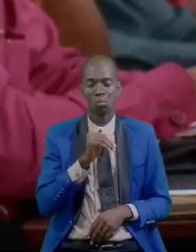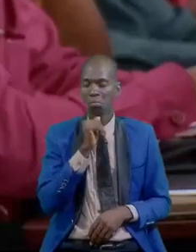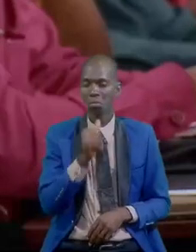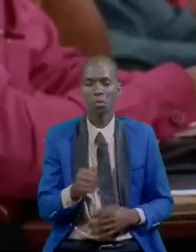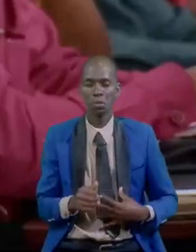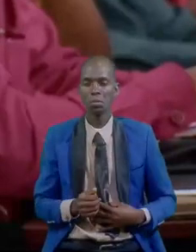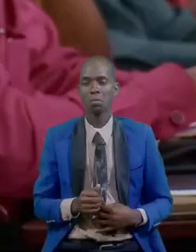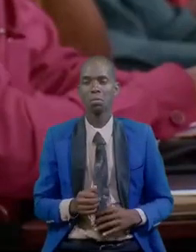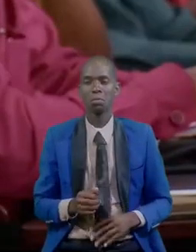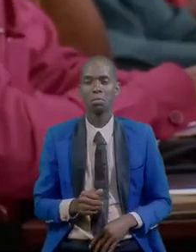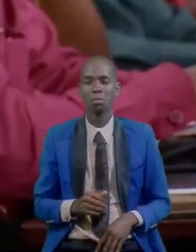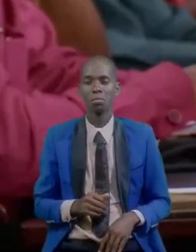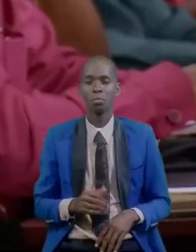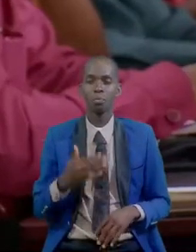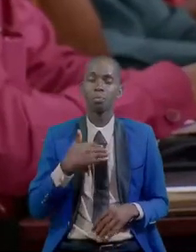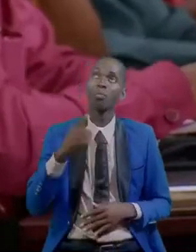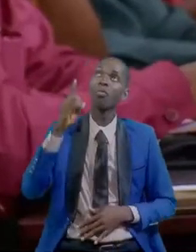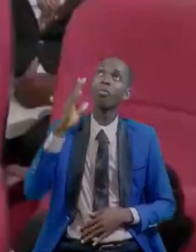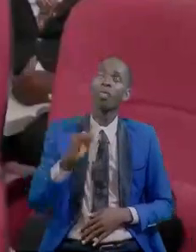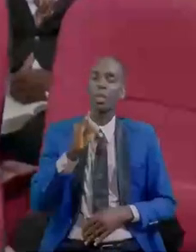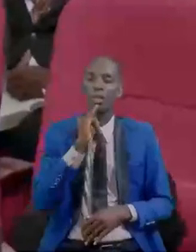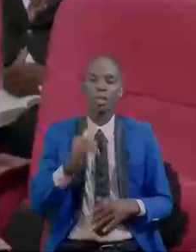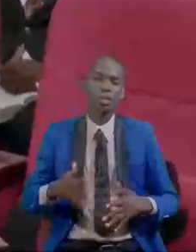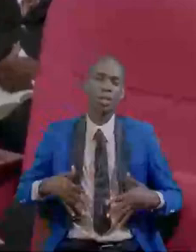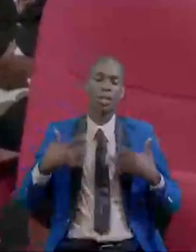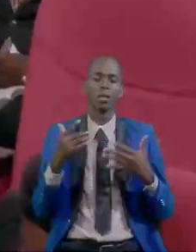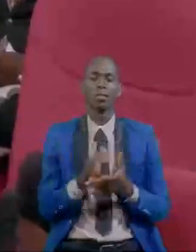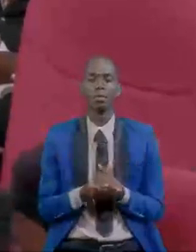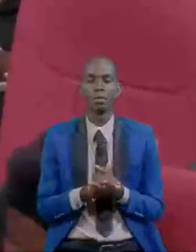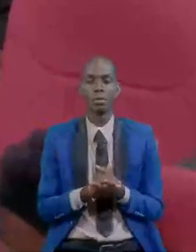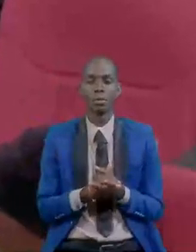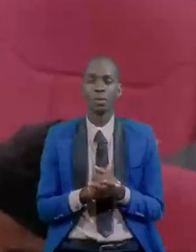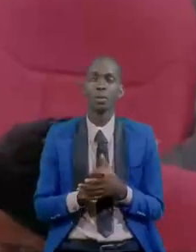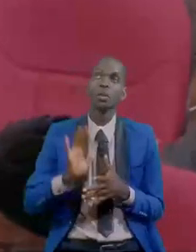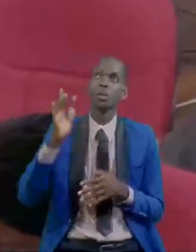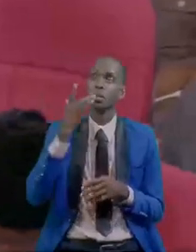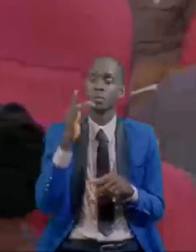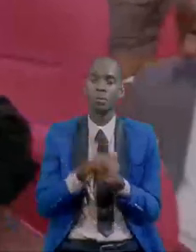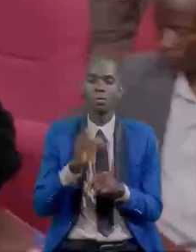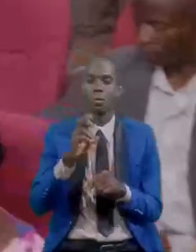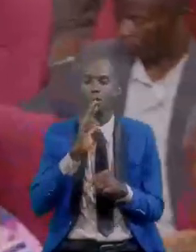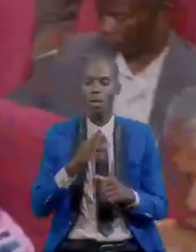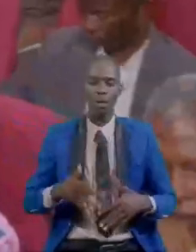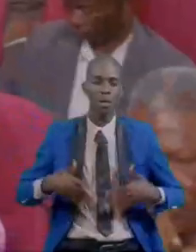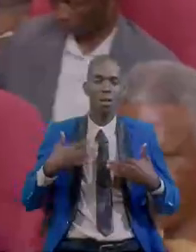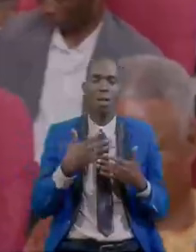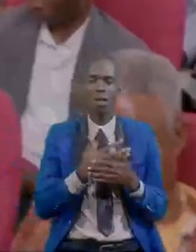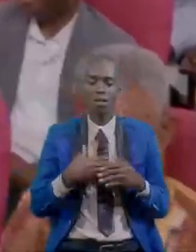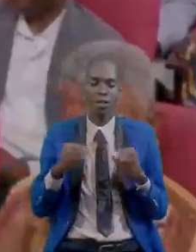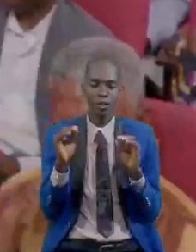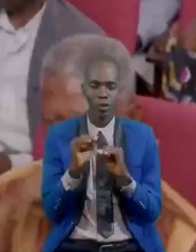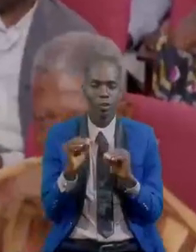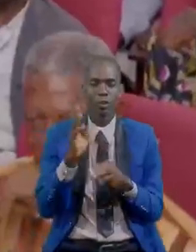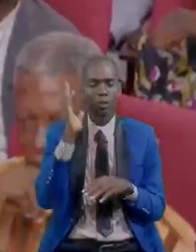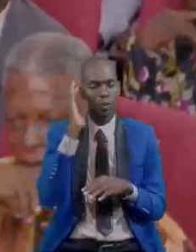pas. Mon Dieu est vivant. Les promesses sont vivantes. Et rien